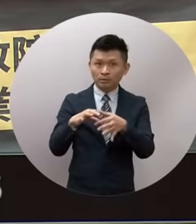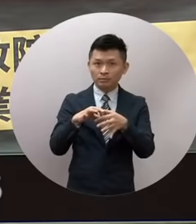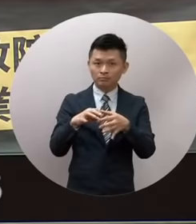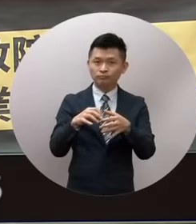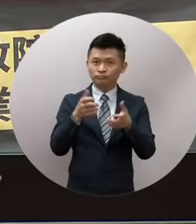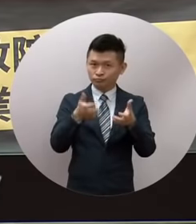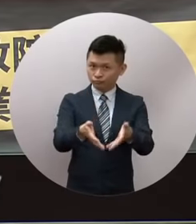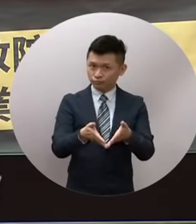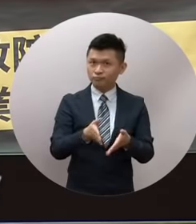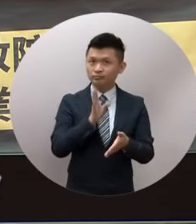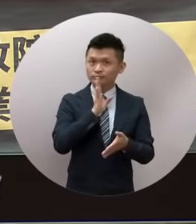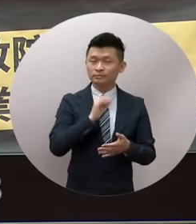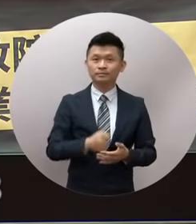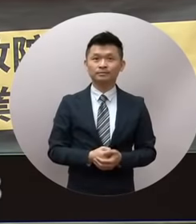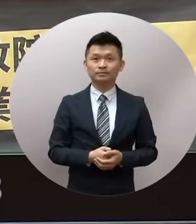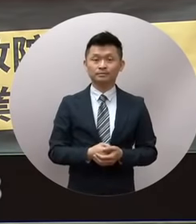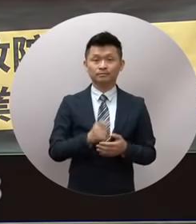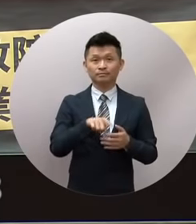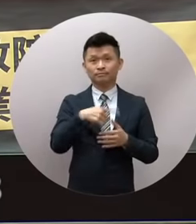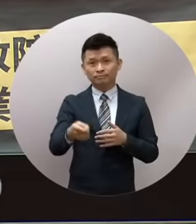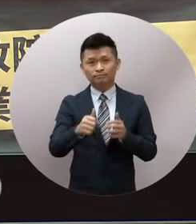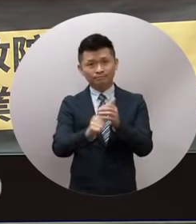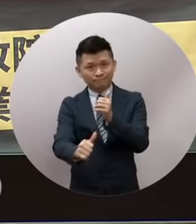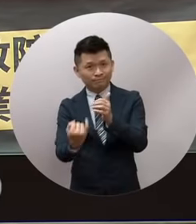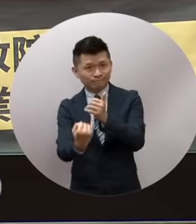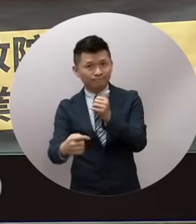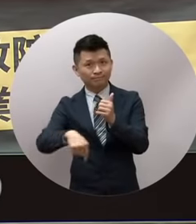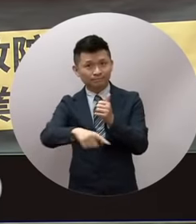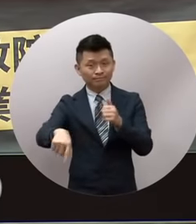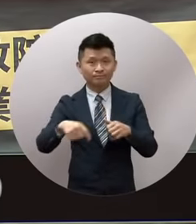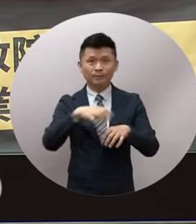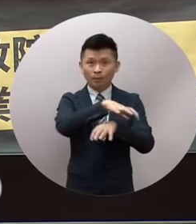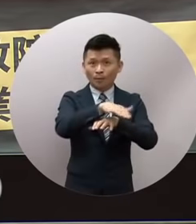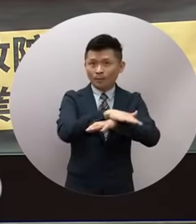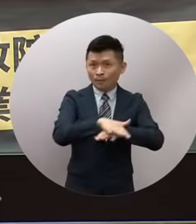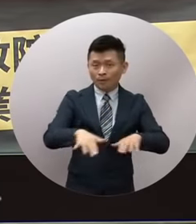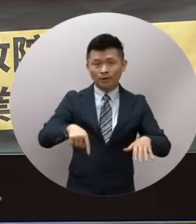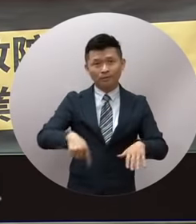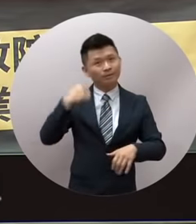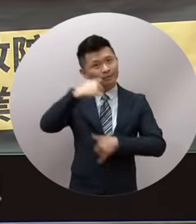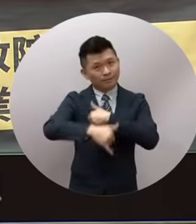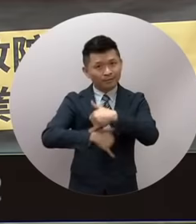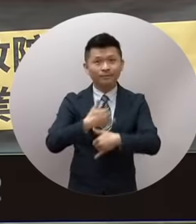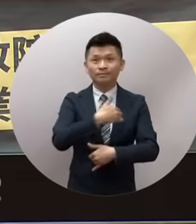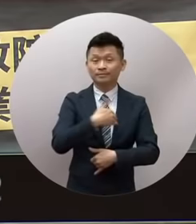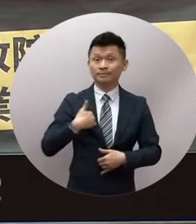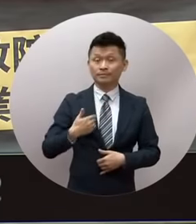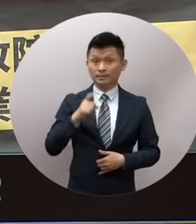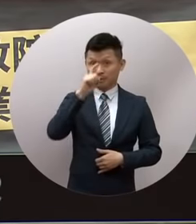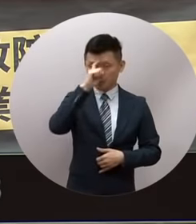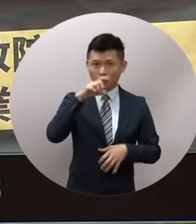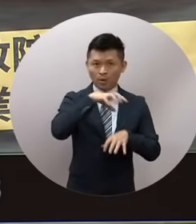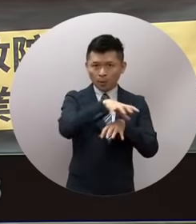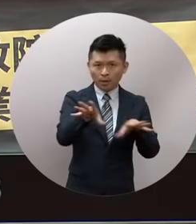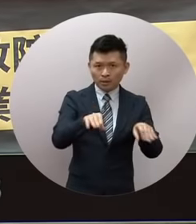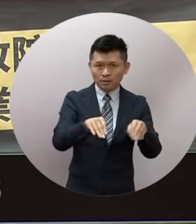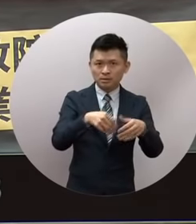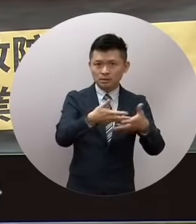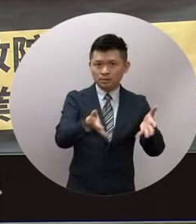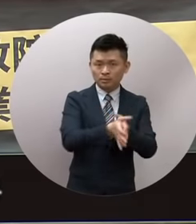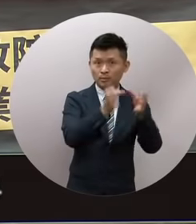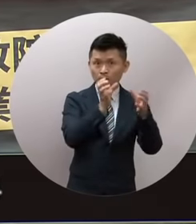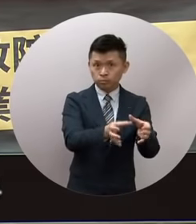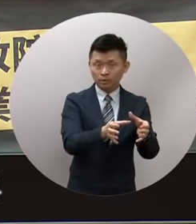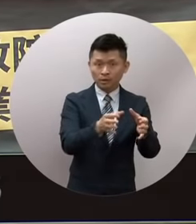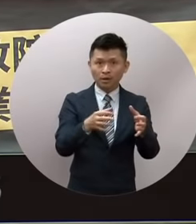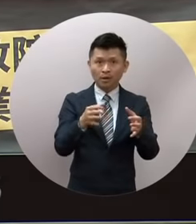常重要的议题啦，因为这其实就是给下一代什么样的环境，让他们能够在这个地方生活，所以我们很希望说不论是环资部的成立、